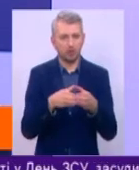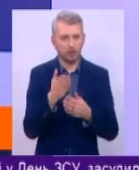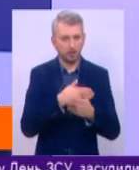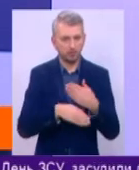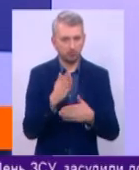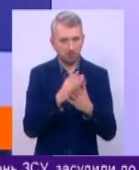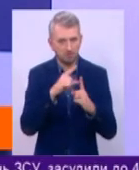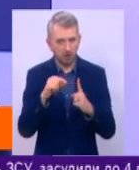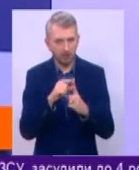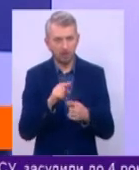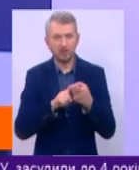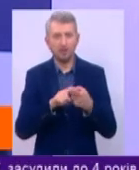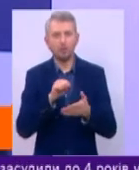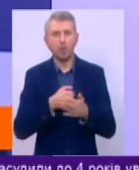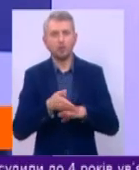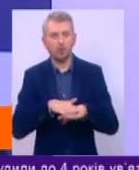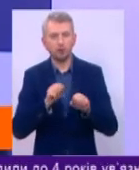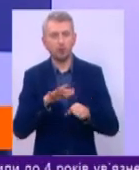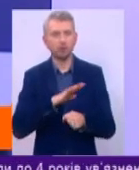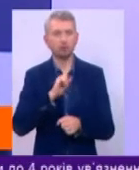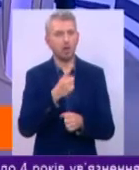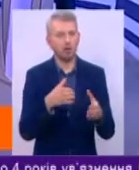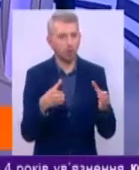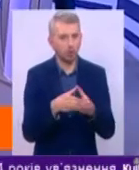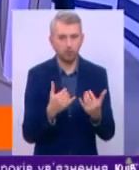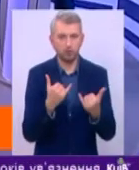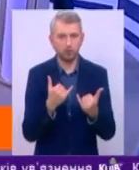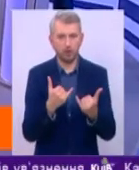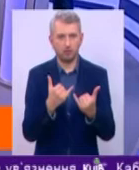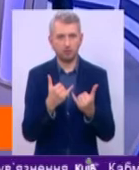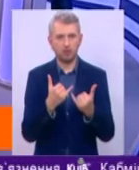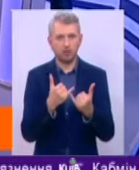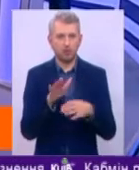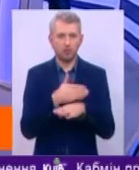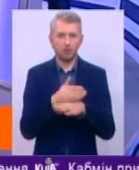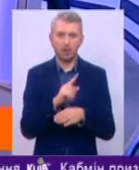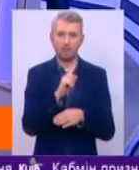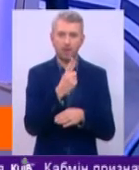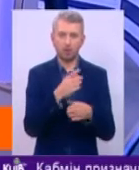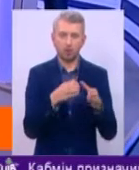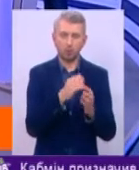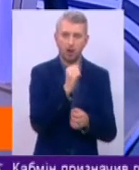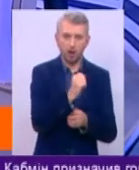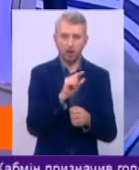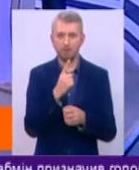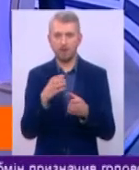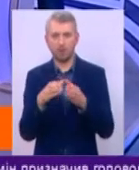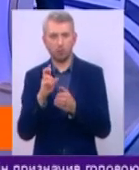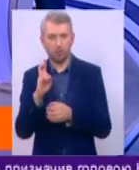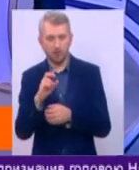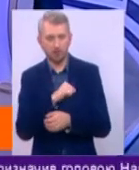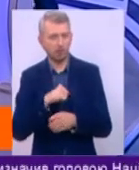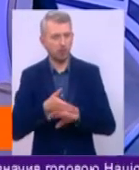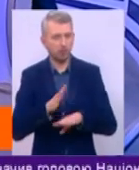И в зависимости от тяжести, это может быть первая группа, которая сейчас подразделяется на первую А и первую Б, то есть самая тяжелая